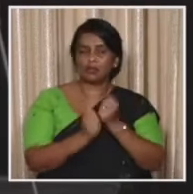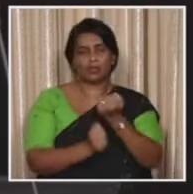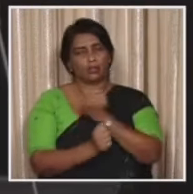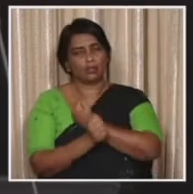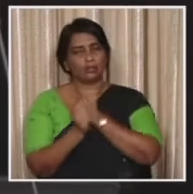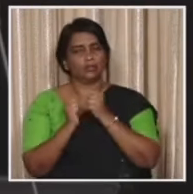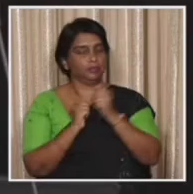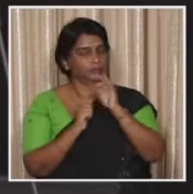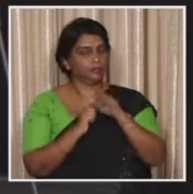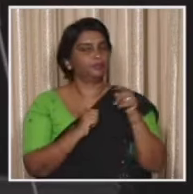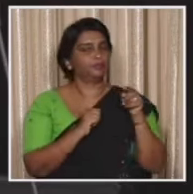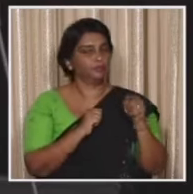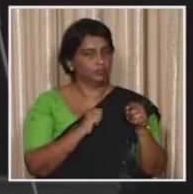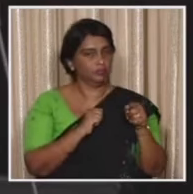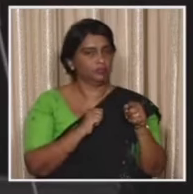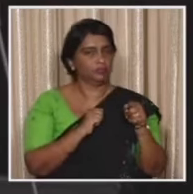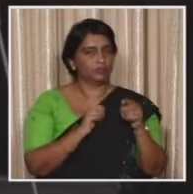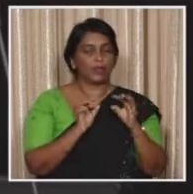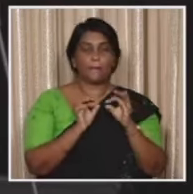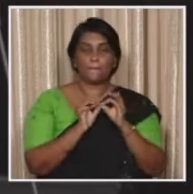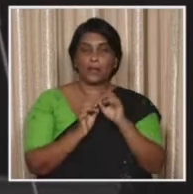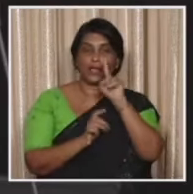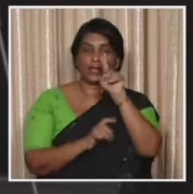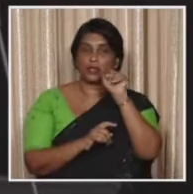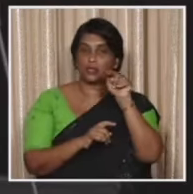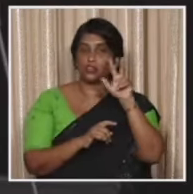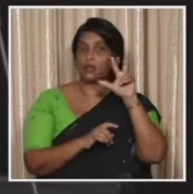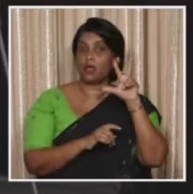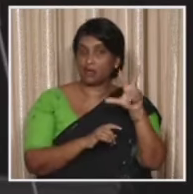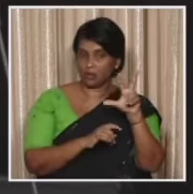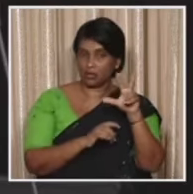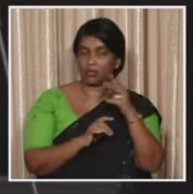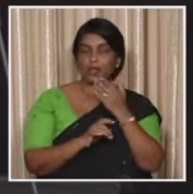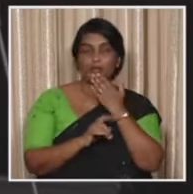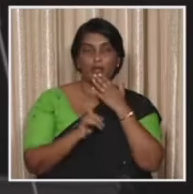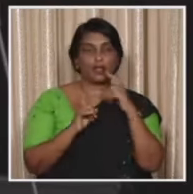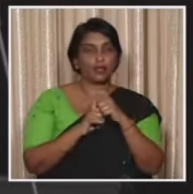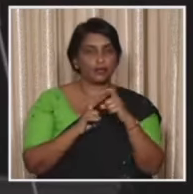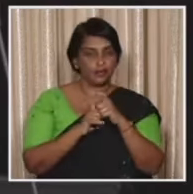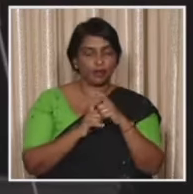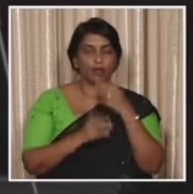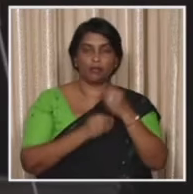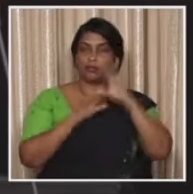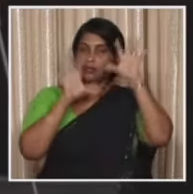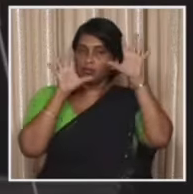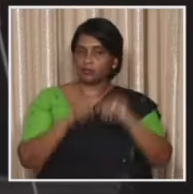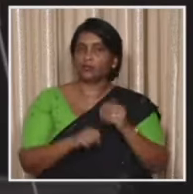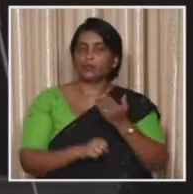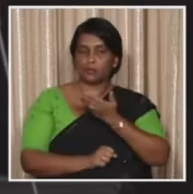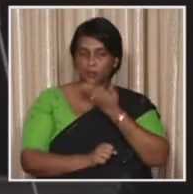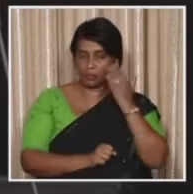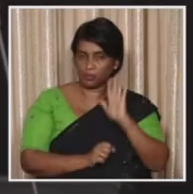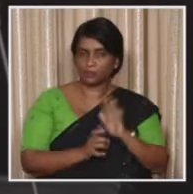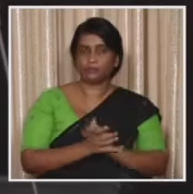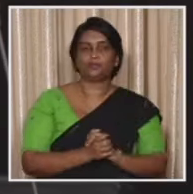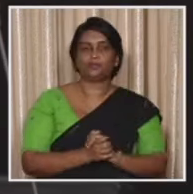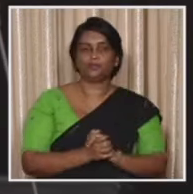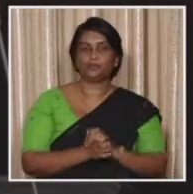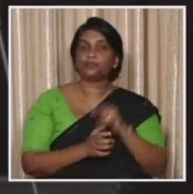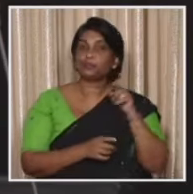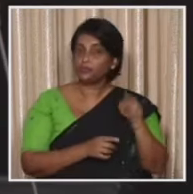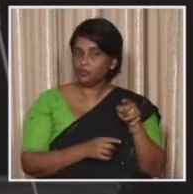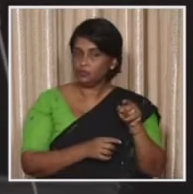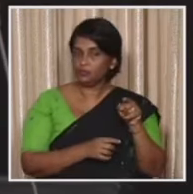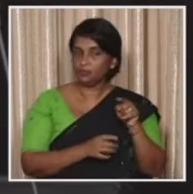කැපවීම තුලින් බිලියන 1.8ක US ඩොලර් ආයෝජන ගේන්න පුළුවන්කම ලැබිලා තියෙනවා.